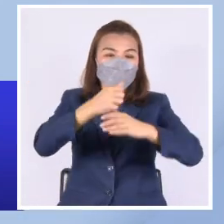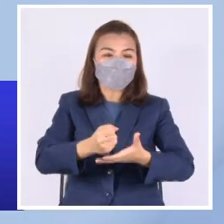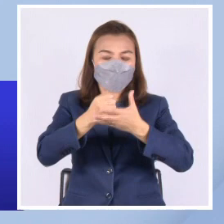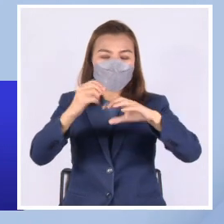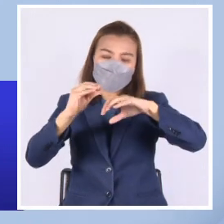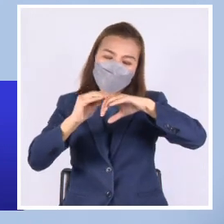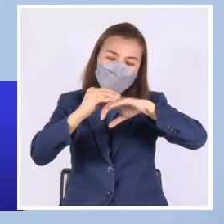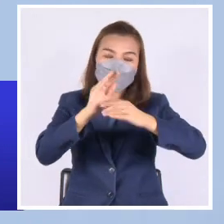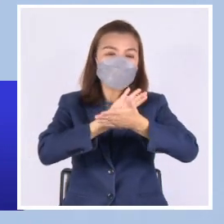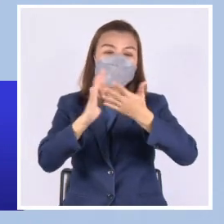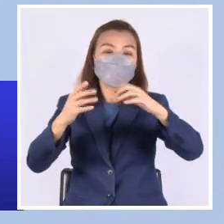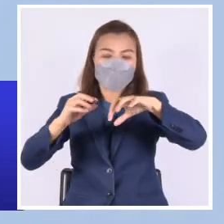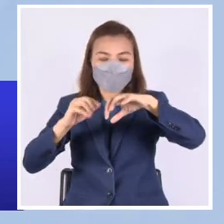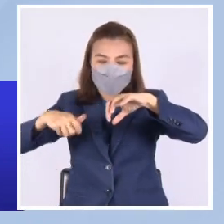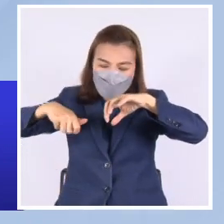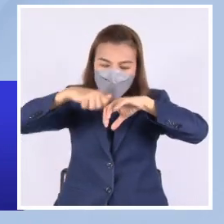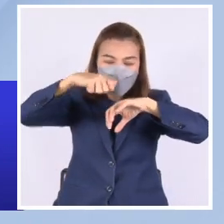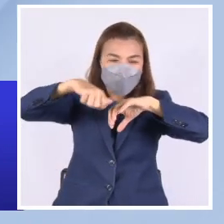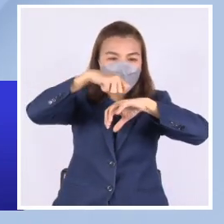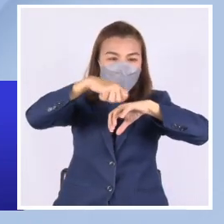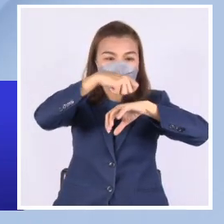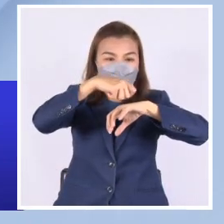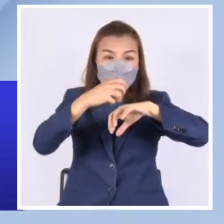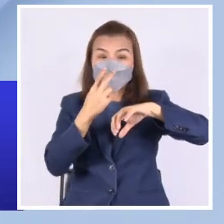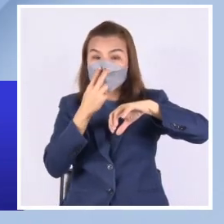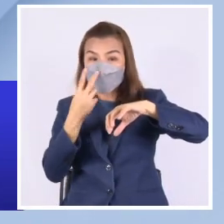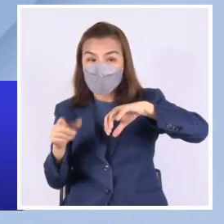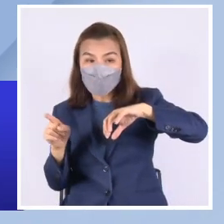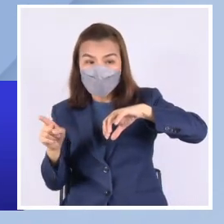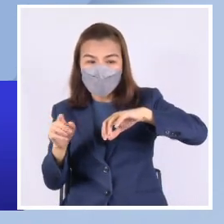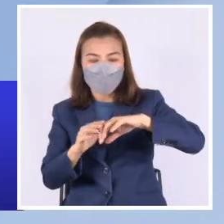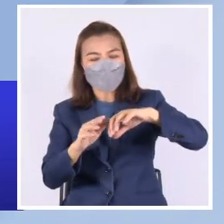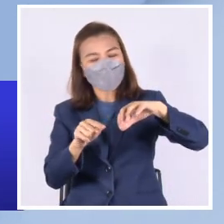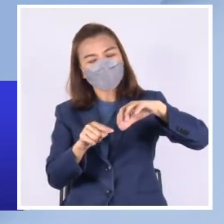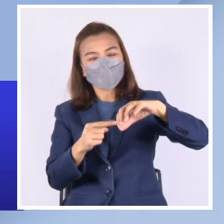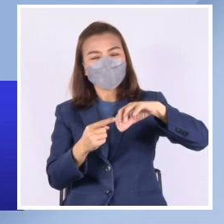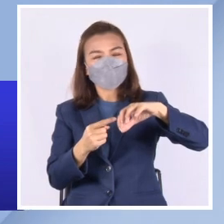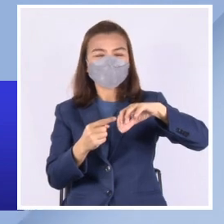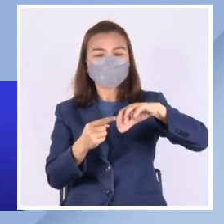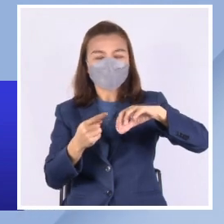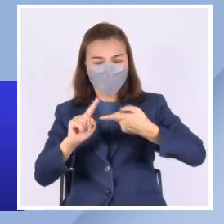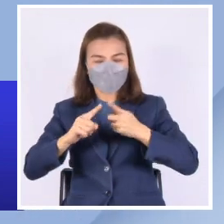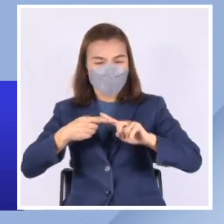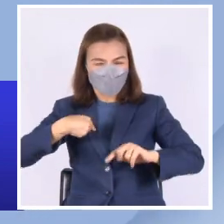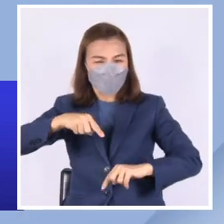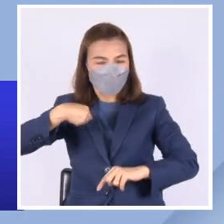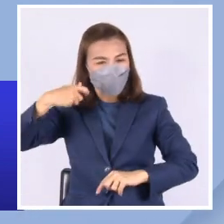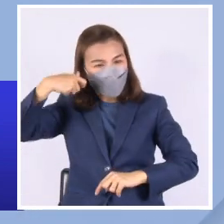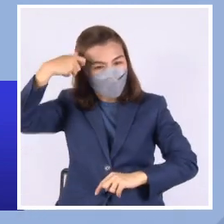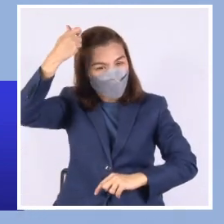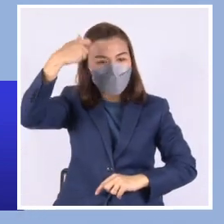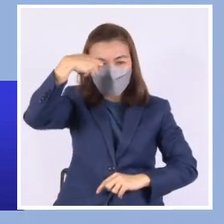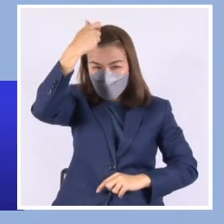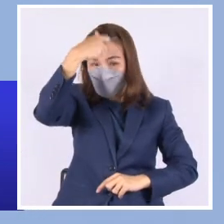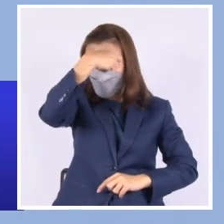กอะค่ะตัวสามีก็เห็นว่าเดี๋ยวภรรยาเนี่ยจะแบบหัวโล้นอยู่คนเดียวอะเอามาฉันโกนเป็นเพื่อนด้วยแล้วก็อัดคลิปนี้ค่ะ